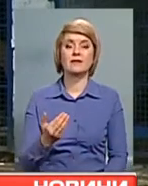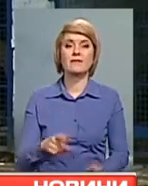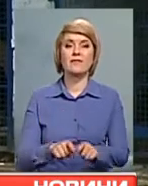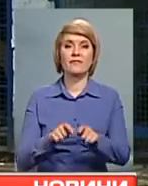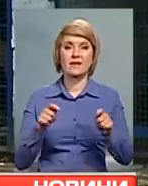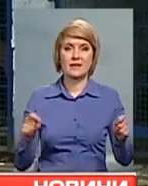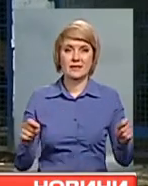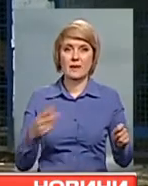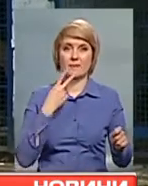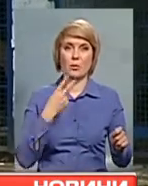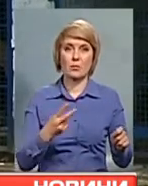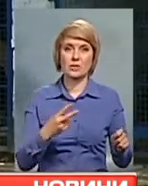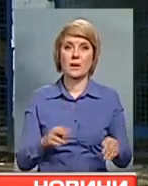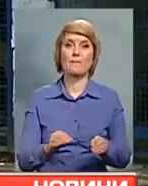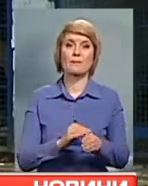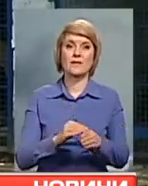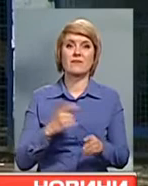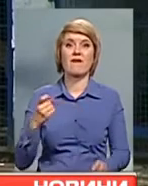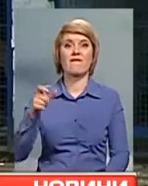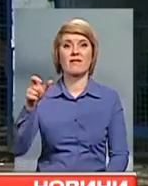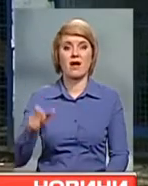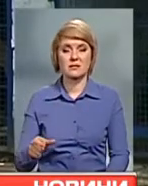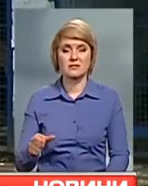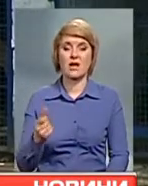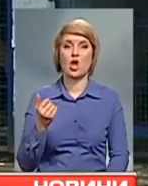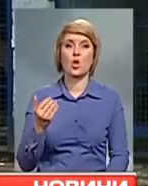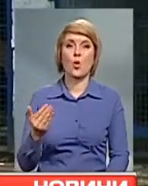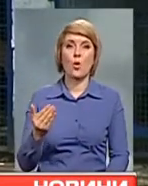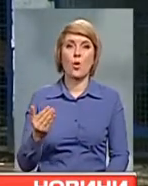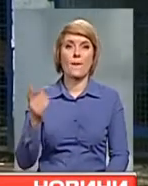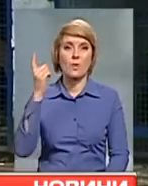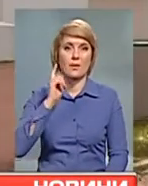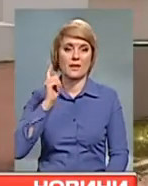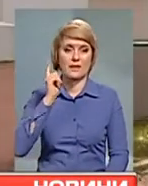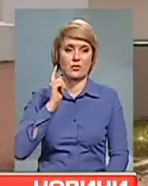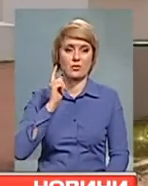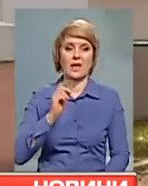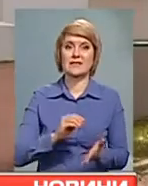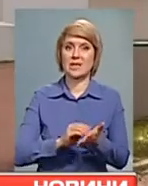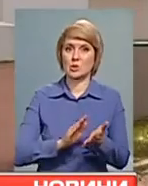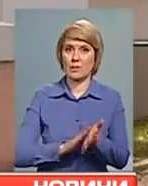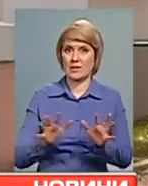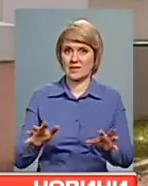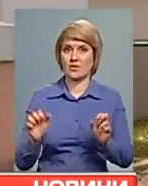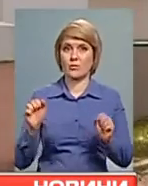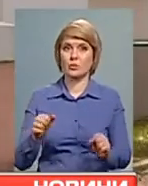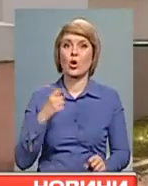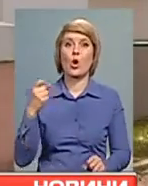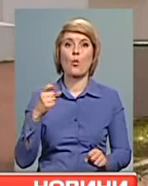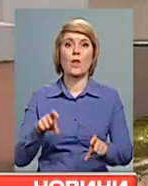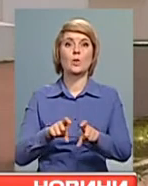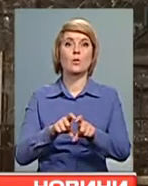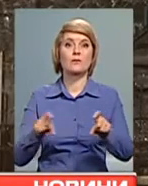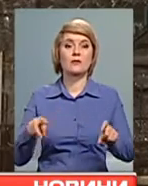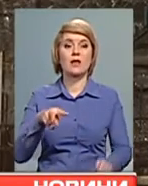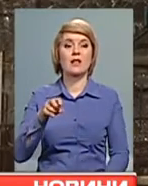відкритими даними ви побачите прізвище власника і його мобільний телефон. Зареєструвати тварину можна в комунальному підприємстві